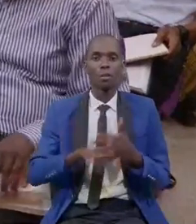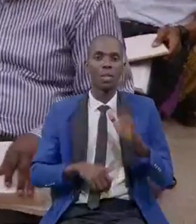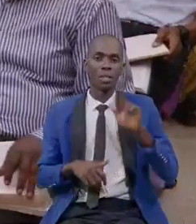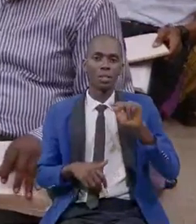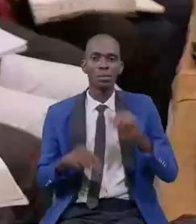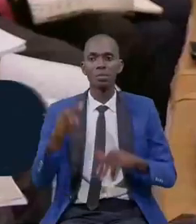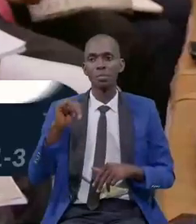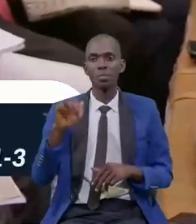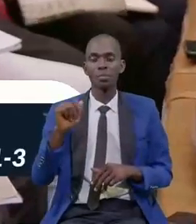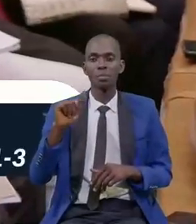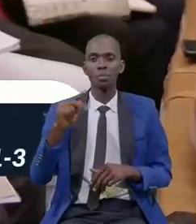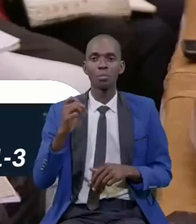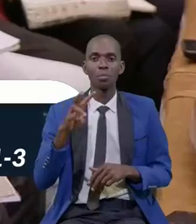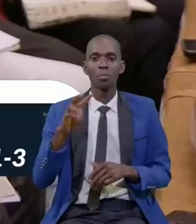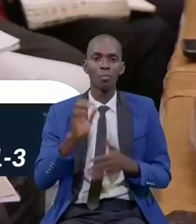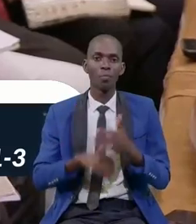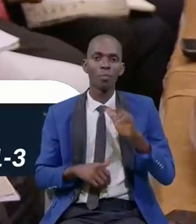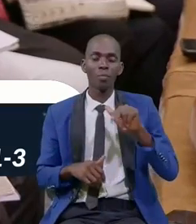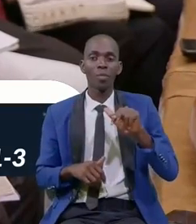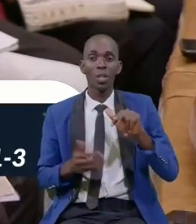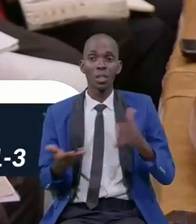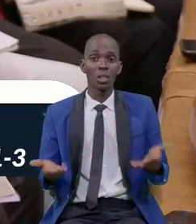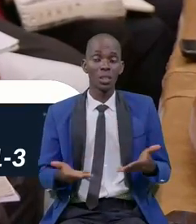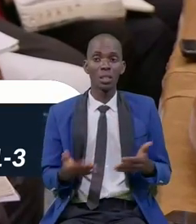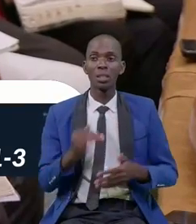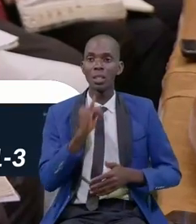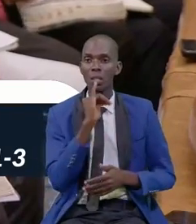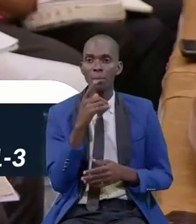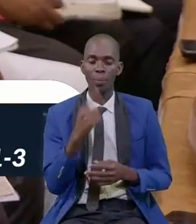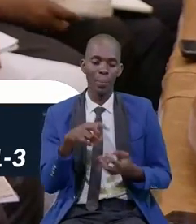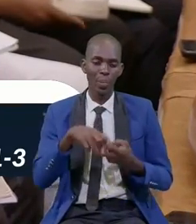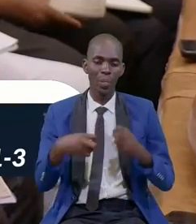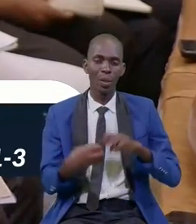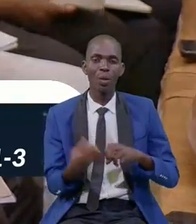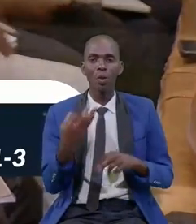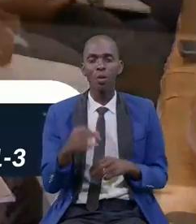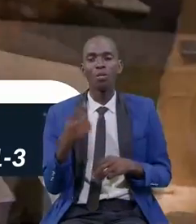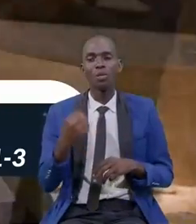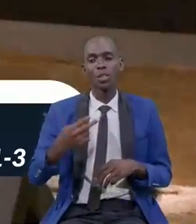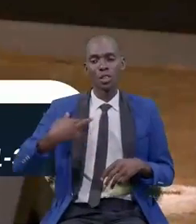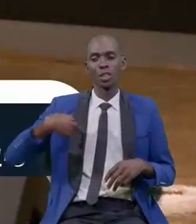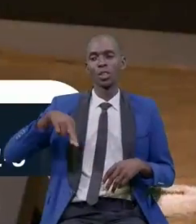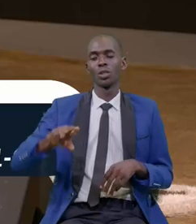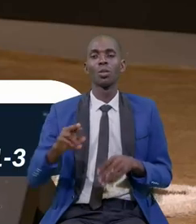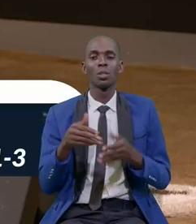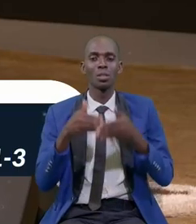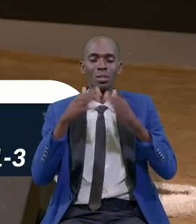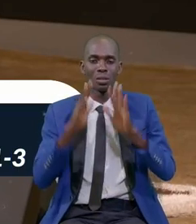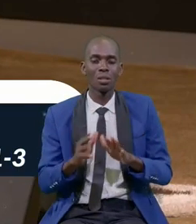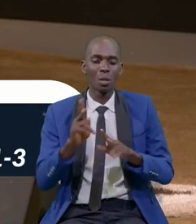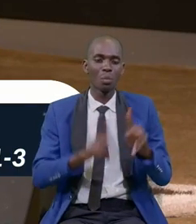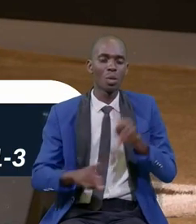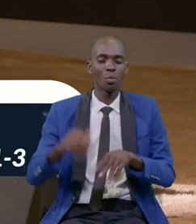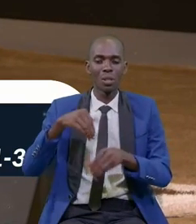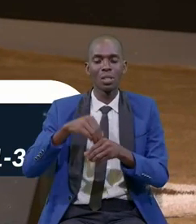Matthieu 13. Ici, on a le problème des gens religieux